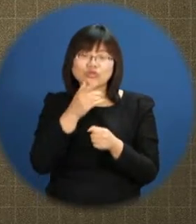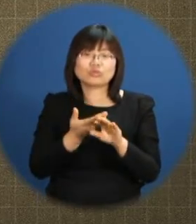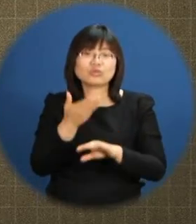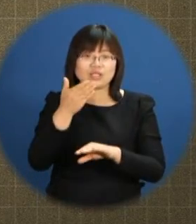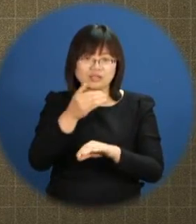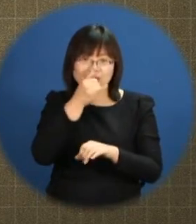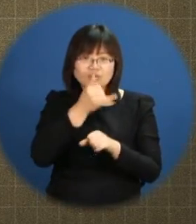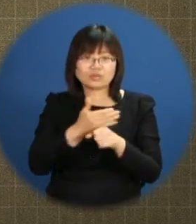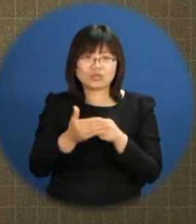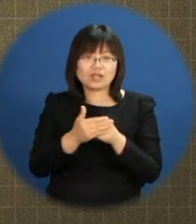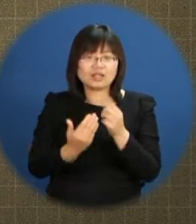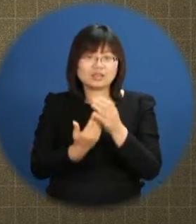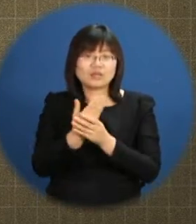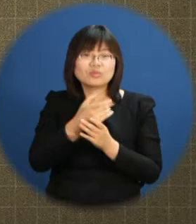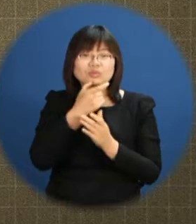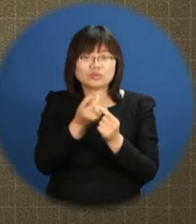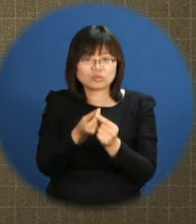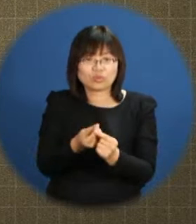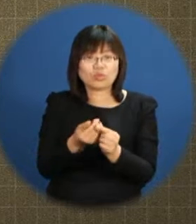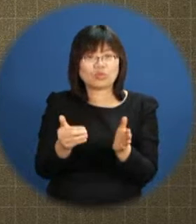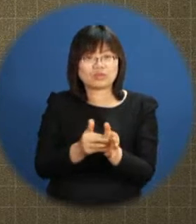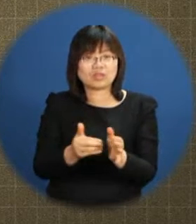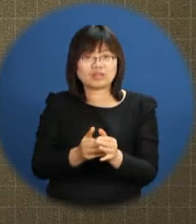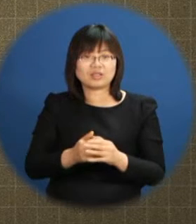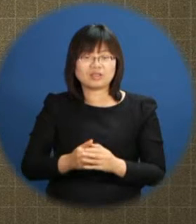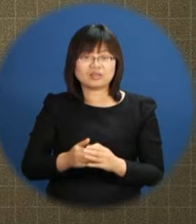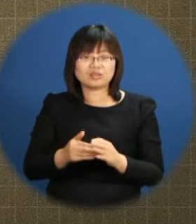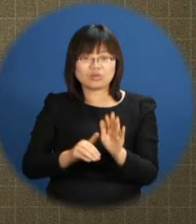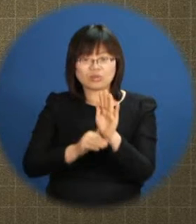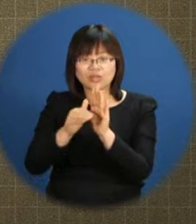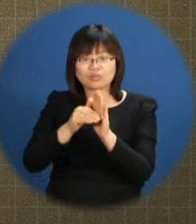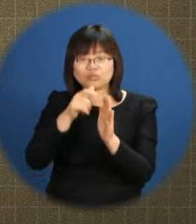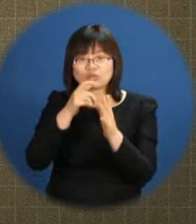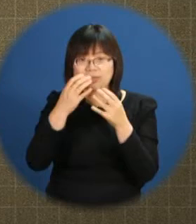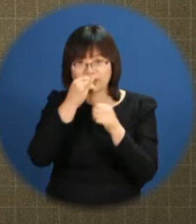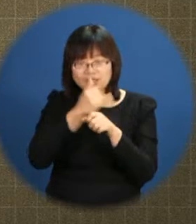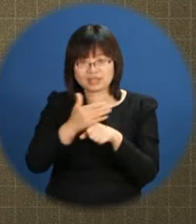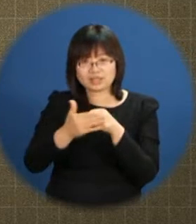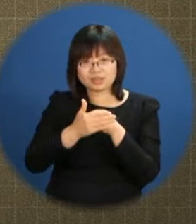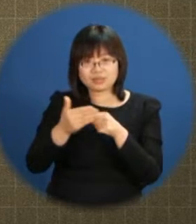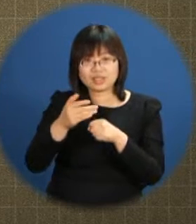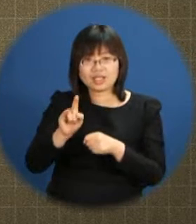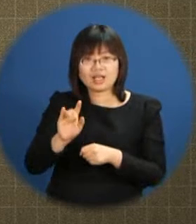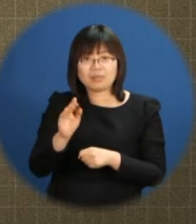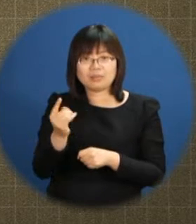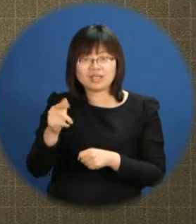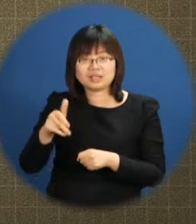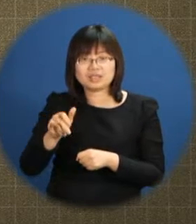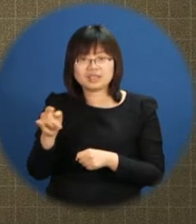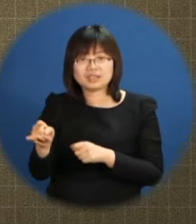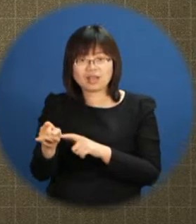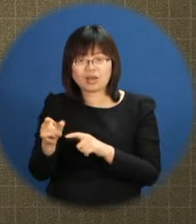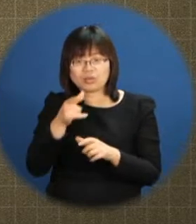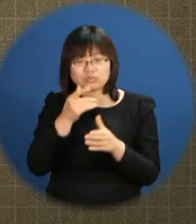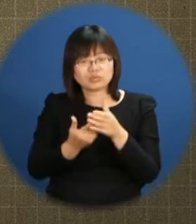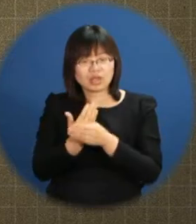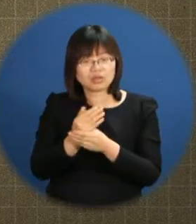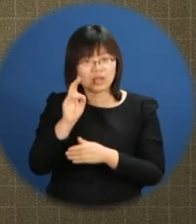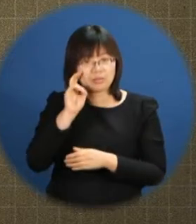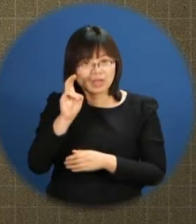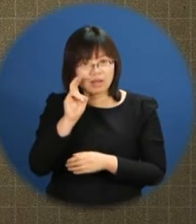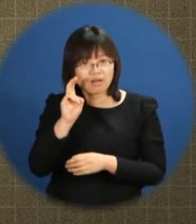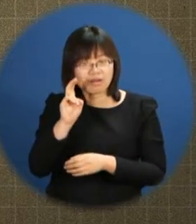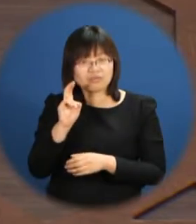나오는 물은 아주 소량이 고 여기 못 잠겨 있는 물은 많았고 그래서 라바 제가 물이 나올 것이다